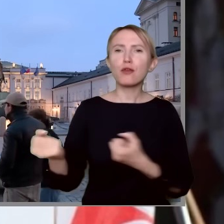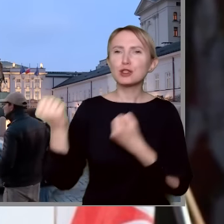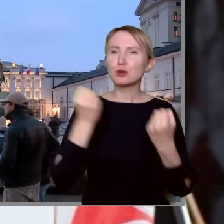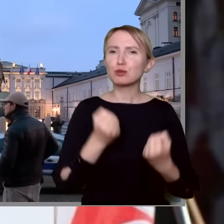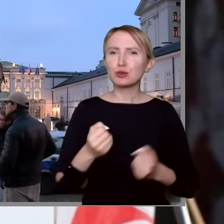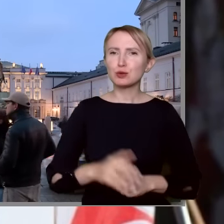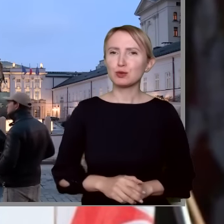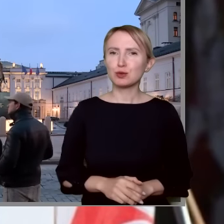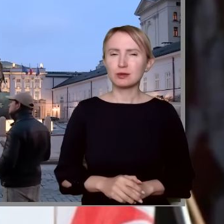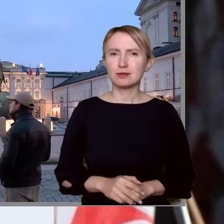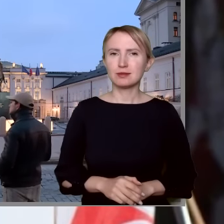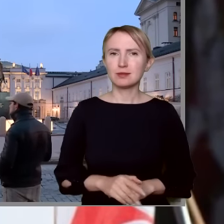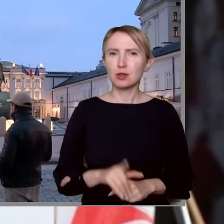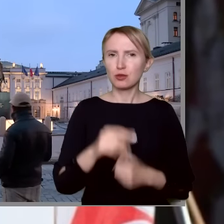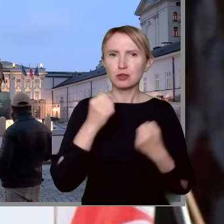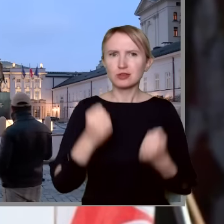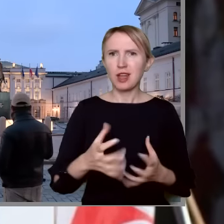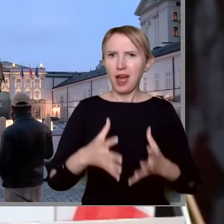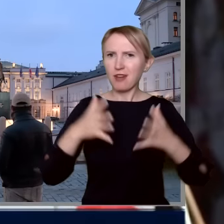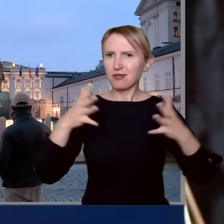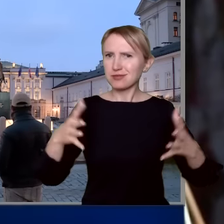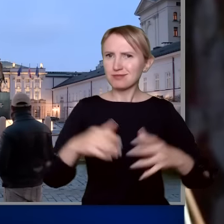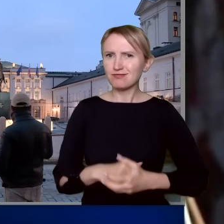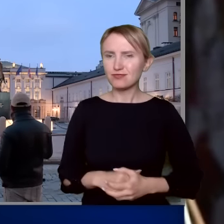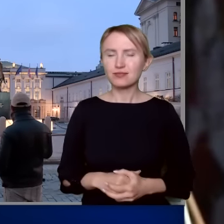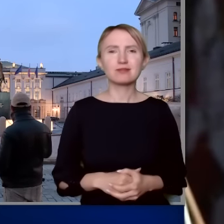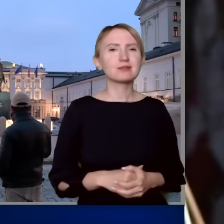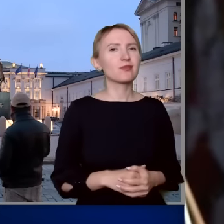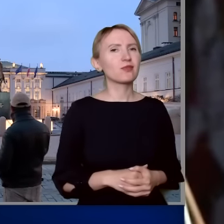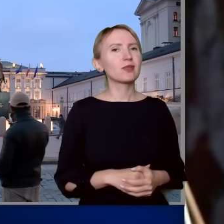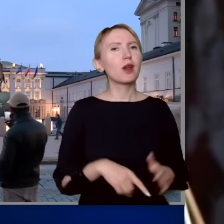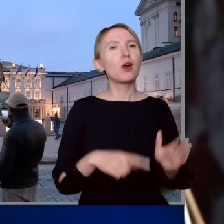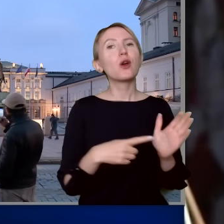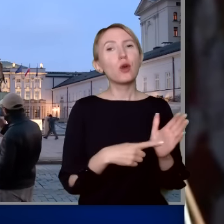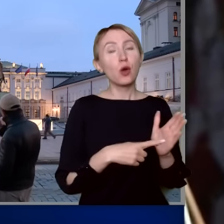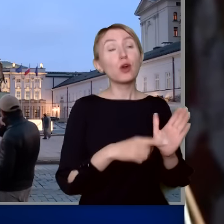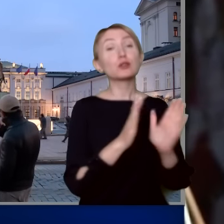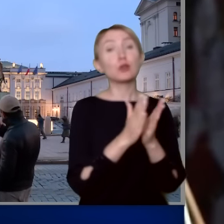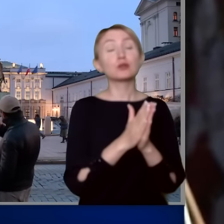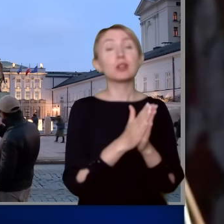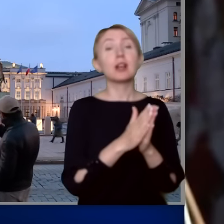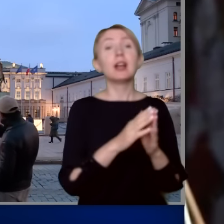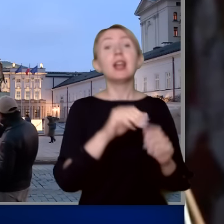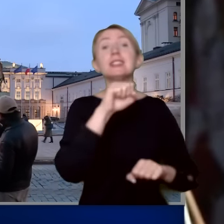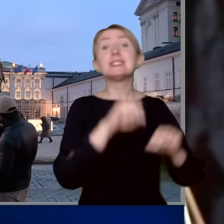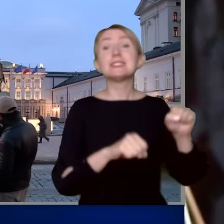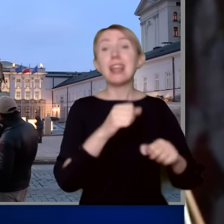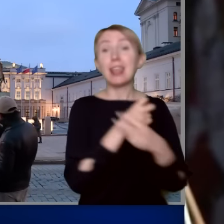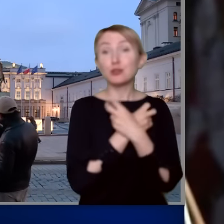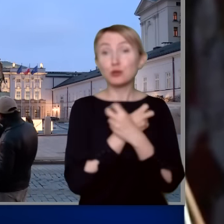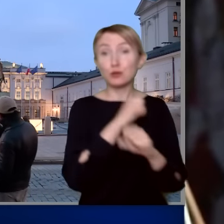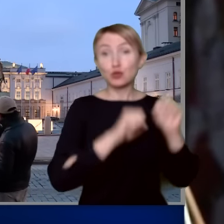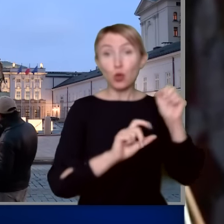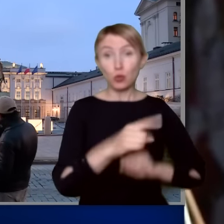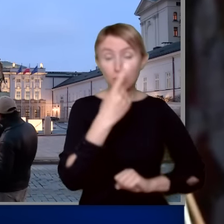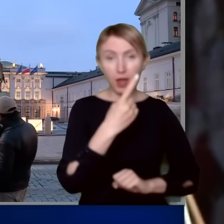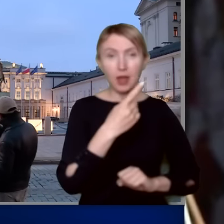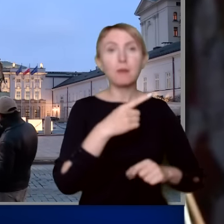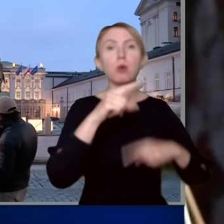powiedzieć przytargał, bo jest takich rozmiarów ze sobą? To jest właśnie podręcznik sędziów Sądu Najwyższego, podręcznik postępowanie